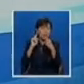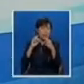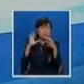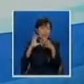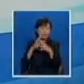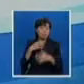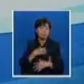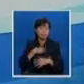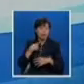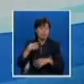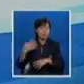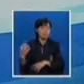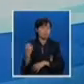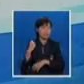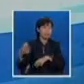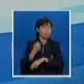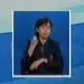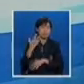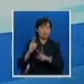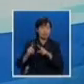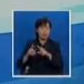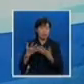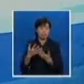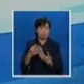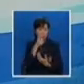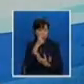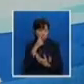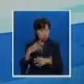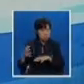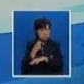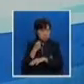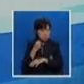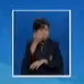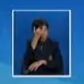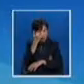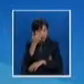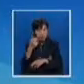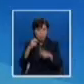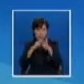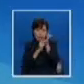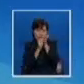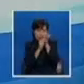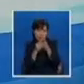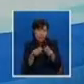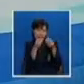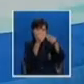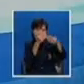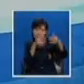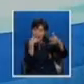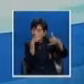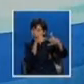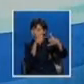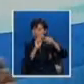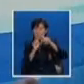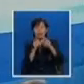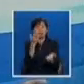งอำนาจรัฐไกลกว่านั้นไปอีกก็ว่าชิงไปเพื่ออะไรเพื่อแก้ไขปัญหาให้กับใครนะครับแล้วไปไกลกว่านั้นก็คือ